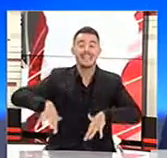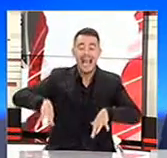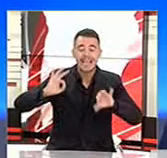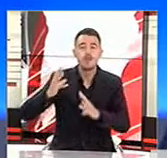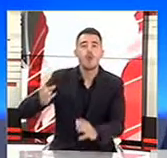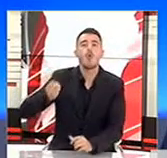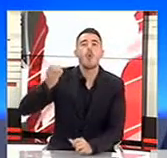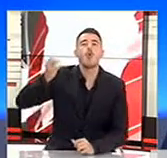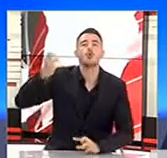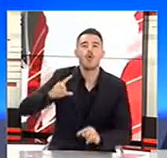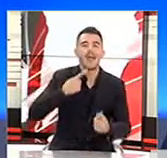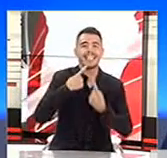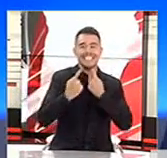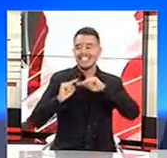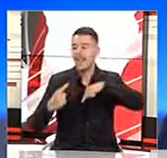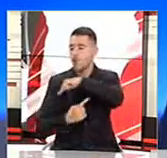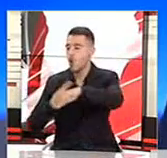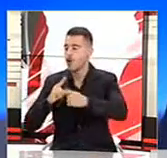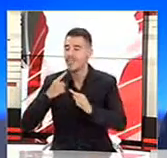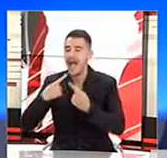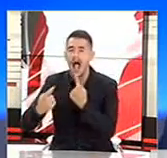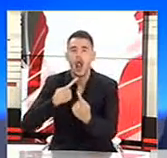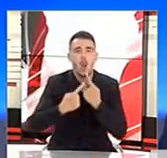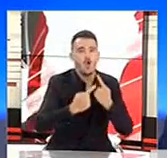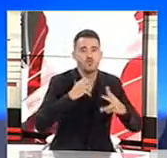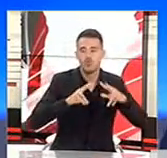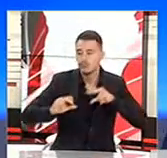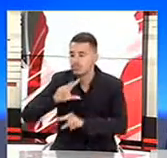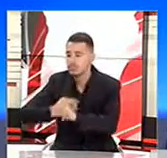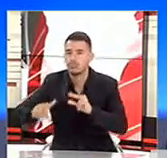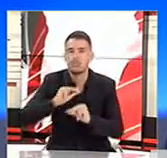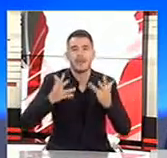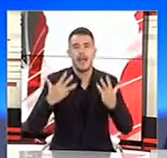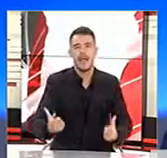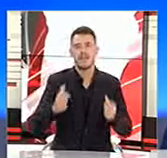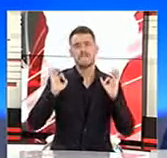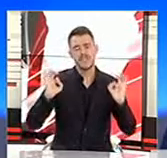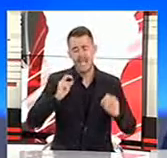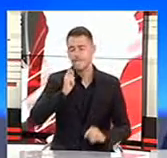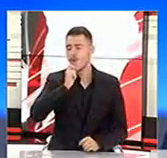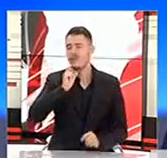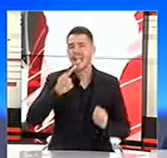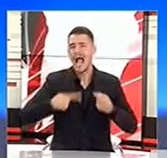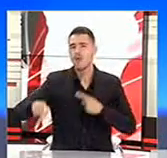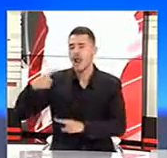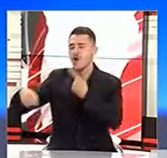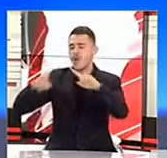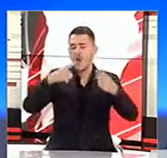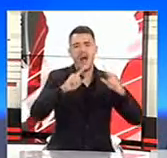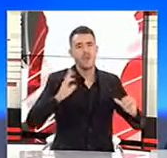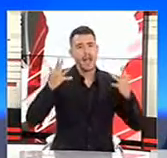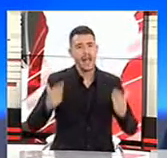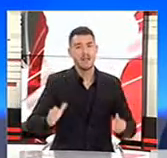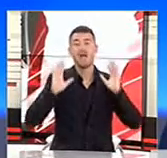και κουλτούρα διαλόγου. Εγώ δεν λέω ότι δεν υπάρχουν πολιτικές διαφορές, τεράστιες πολιτικές διαφορές, αλλά όταν συζητάμε